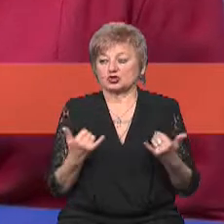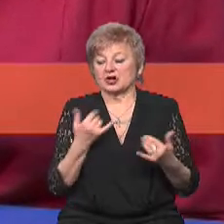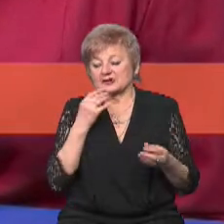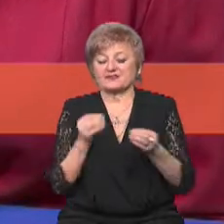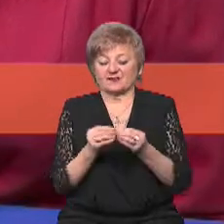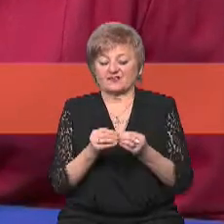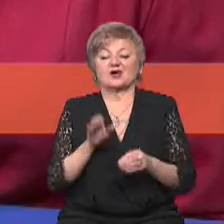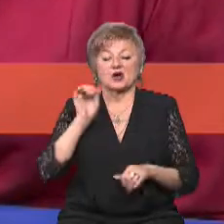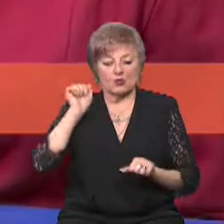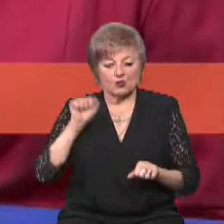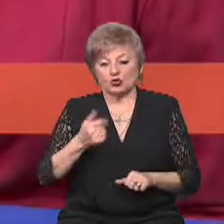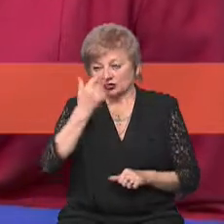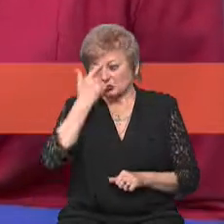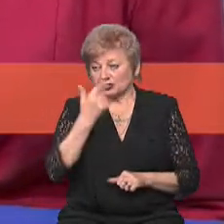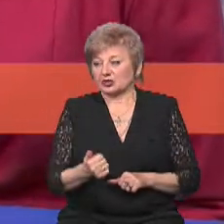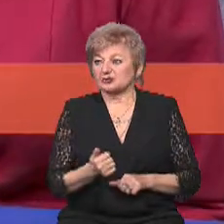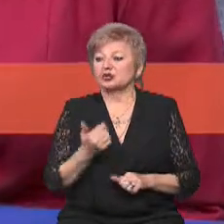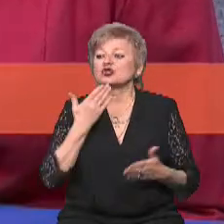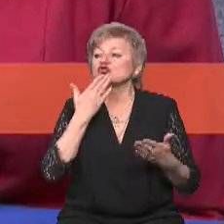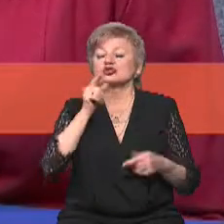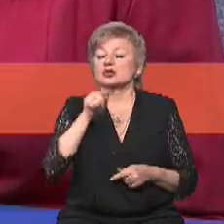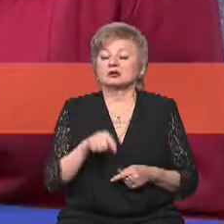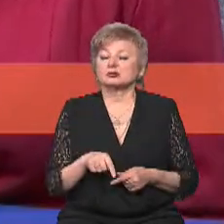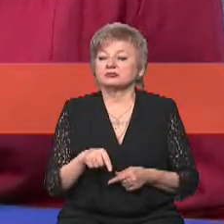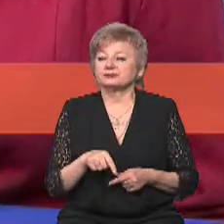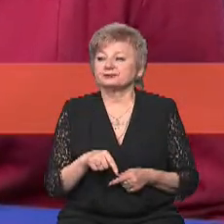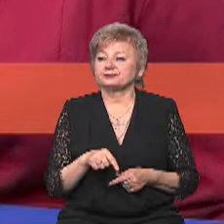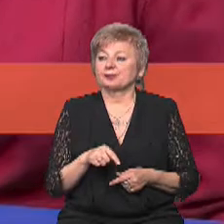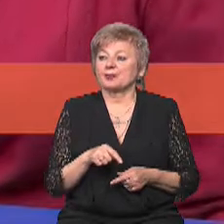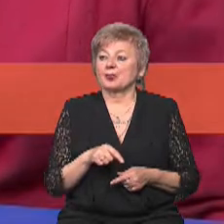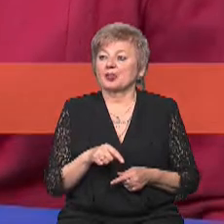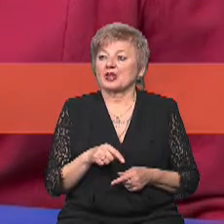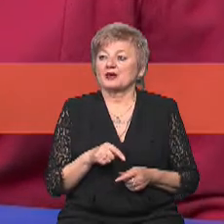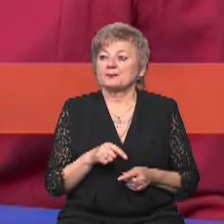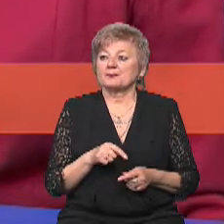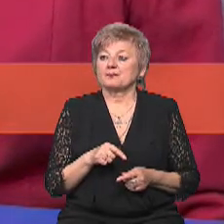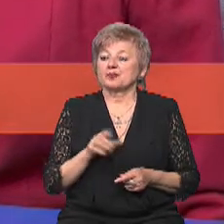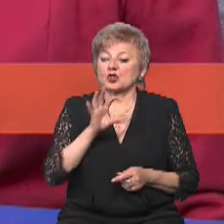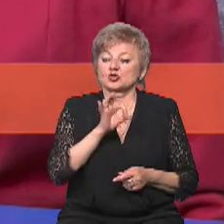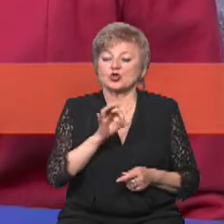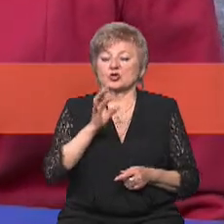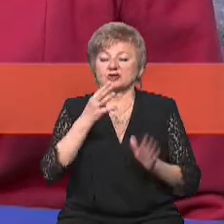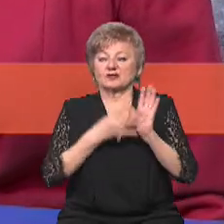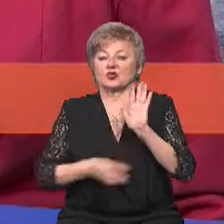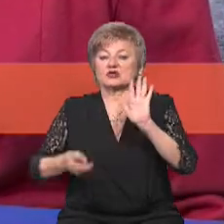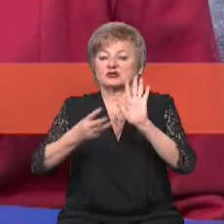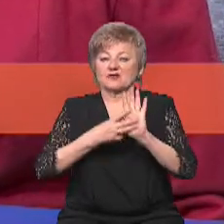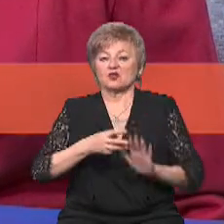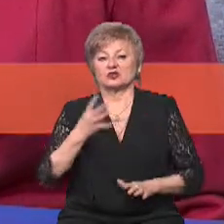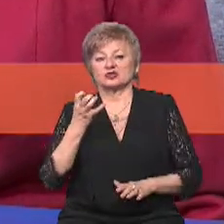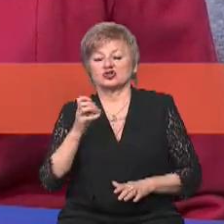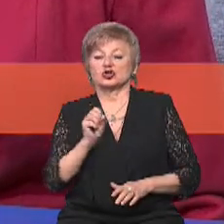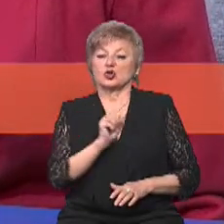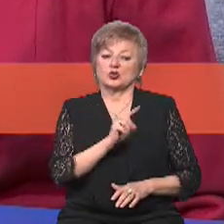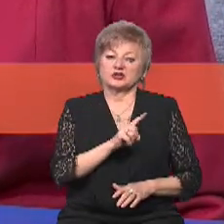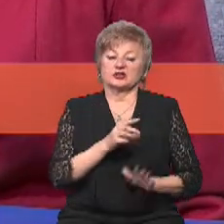також можна повідомляти. Можна, на... давайте зачитаємо зараз хоча б 1-2 телефони. Так, це 098.